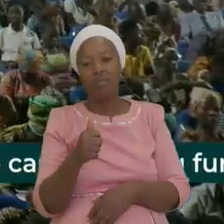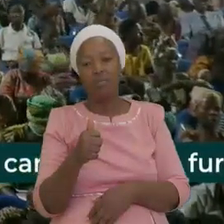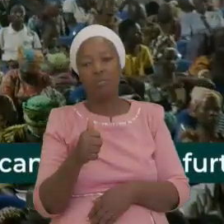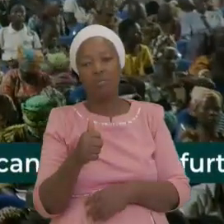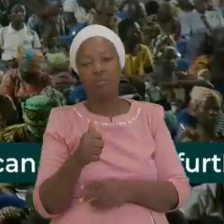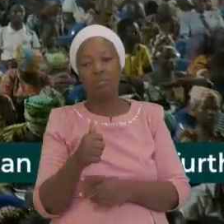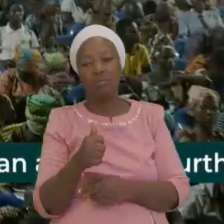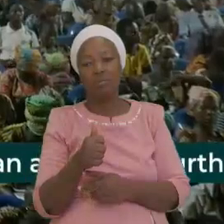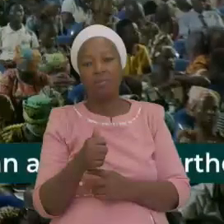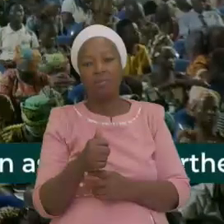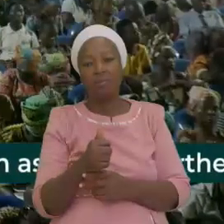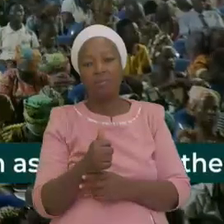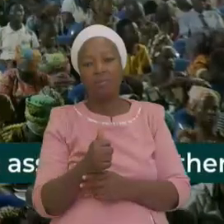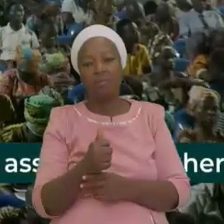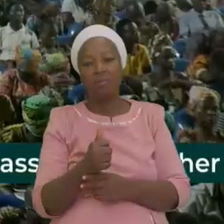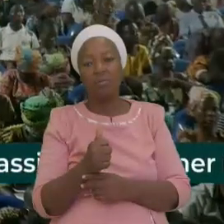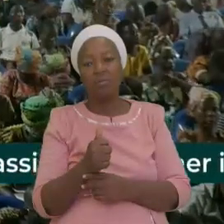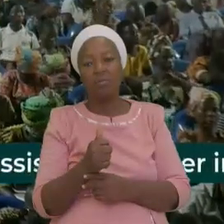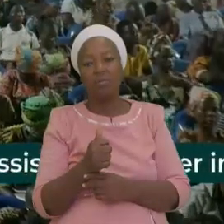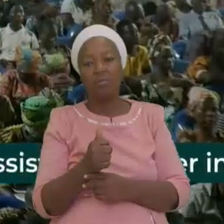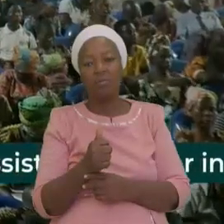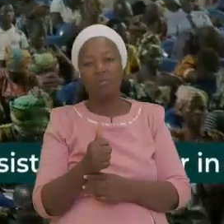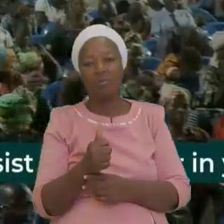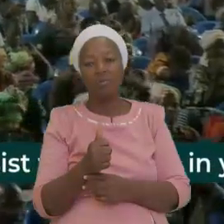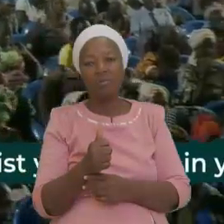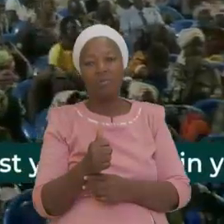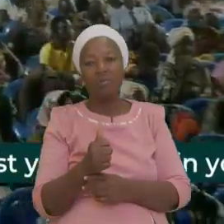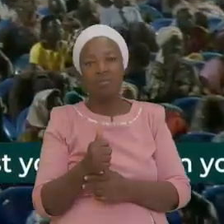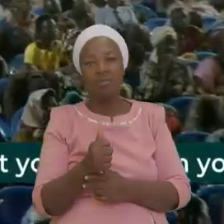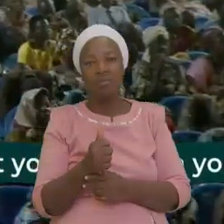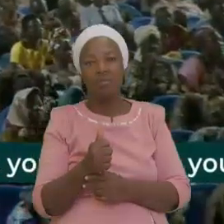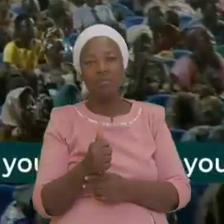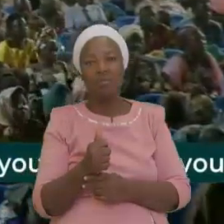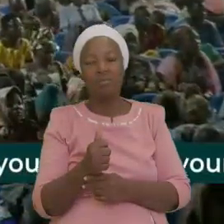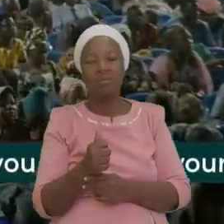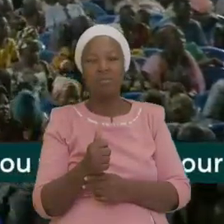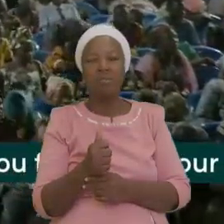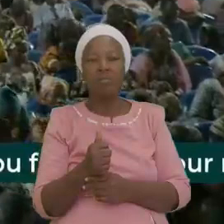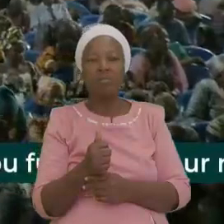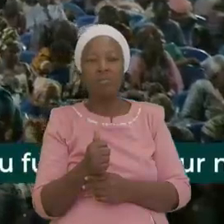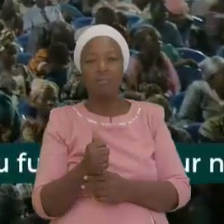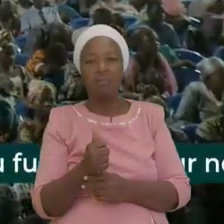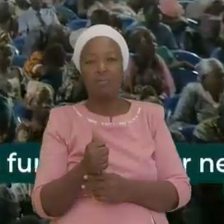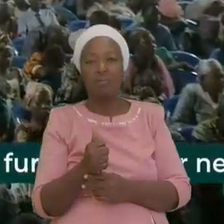levez la main. Vous êtes déjà inscrit. Vous pouvez vous asseoir attendant